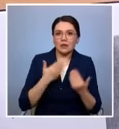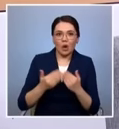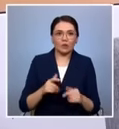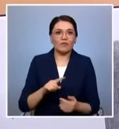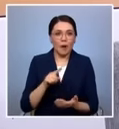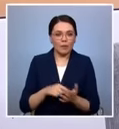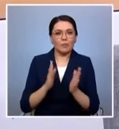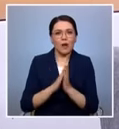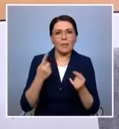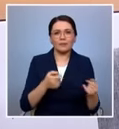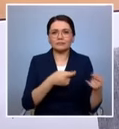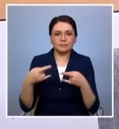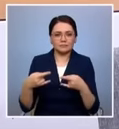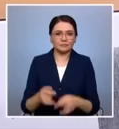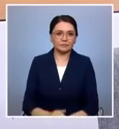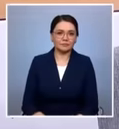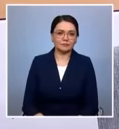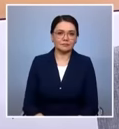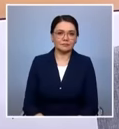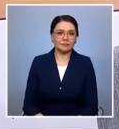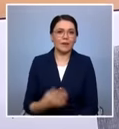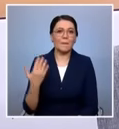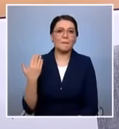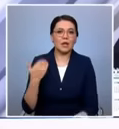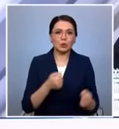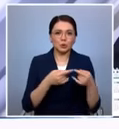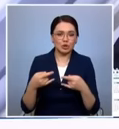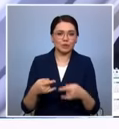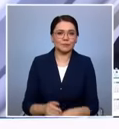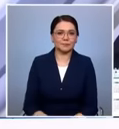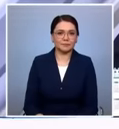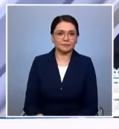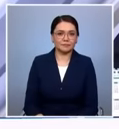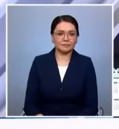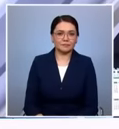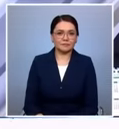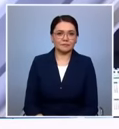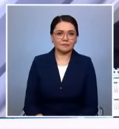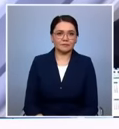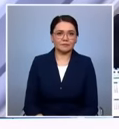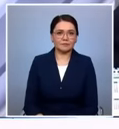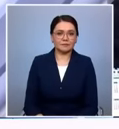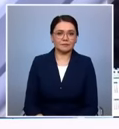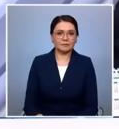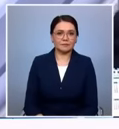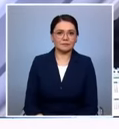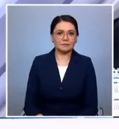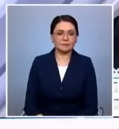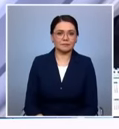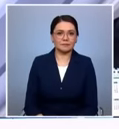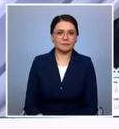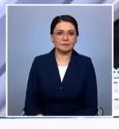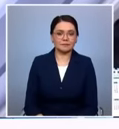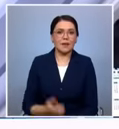только зарплаты из бюджета за наш с вами счет. Хабиров гневно одобрил бесстрашную Валиеву.